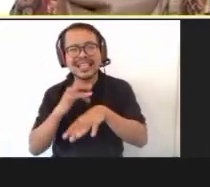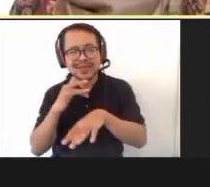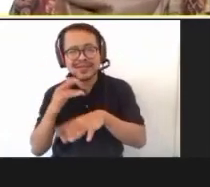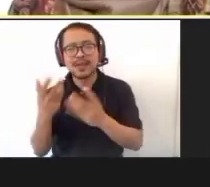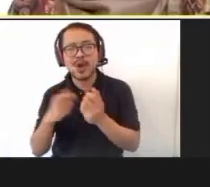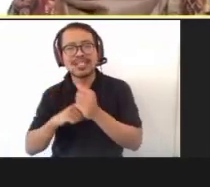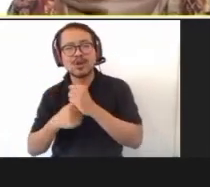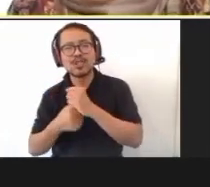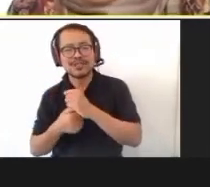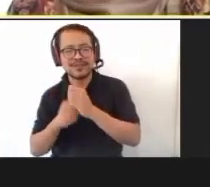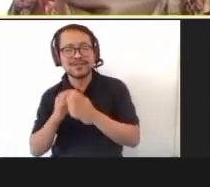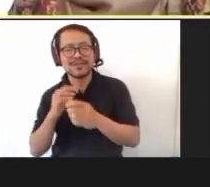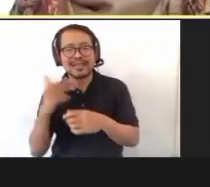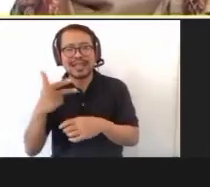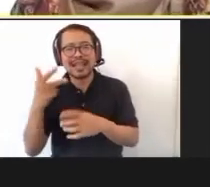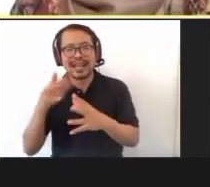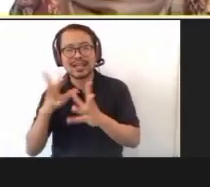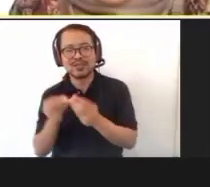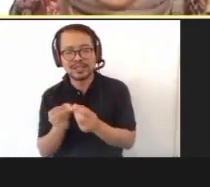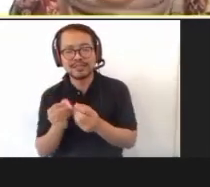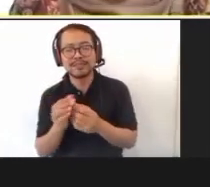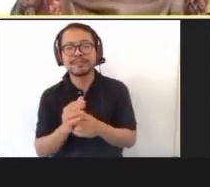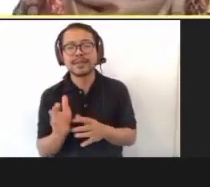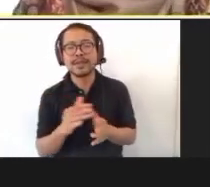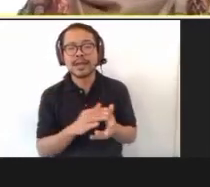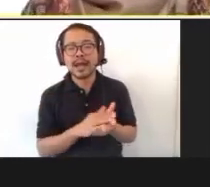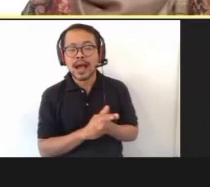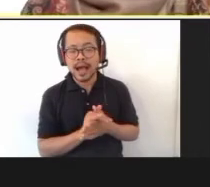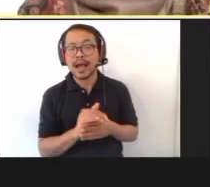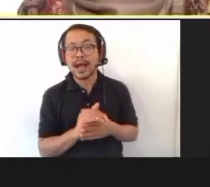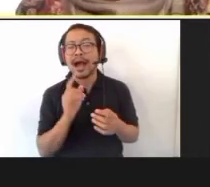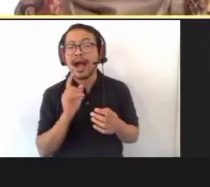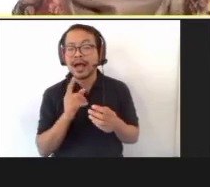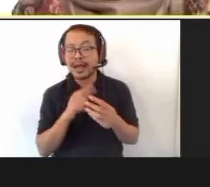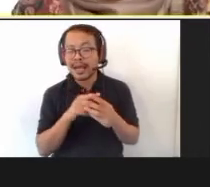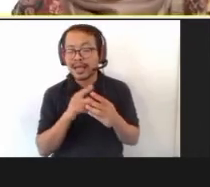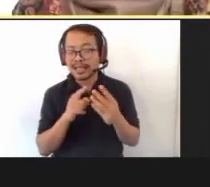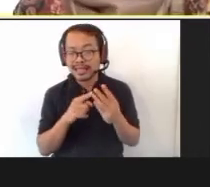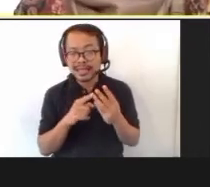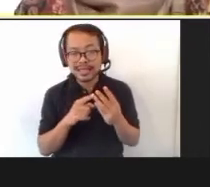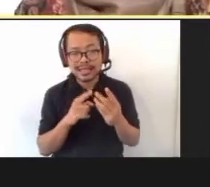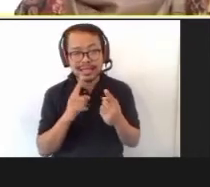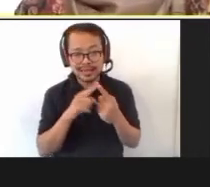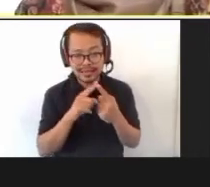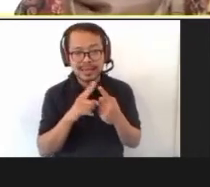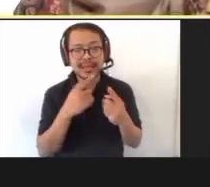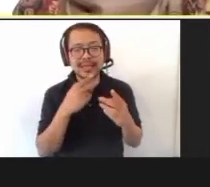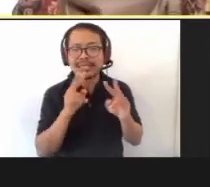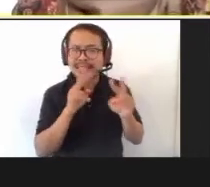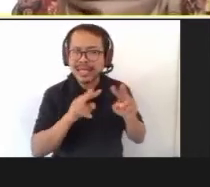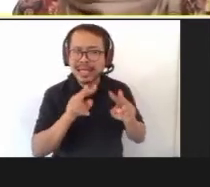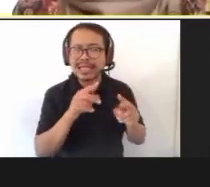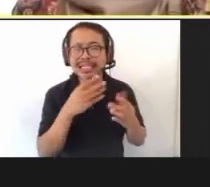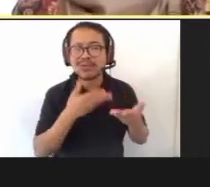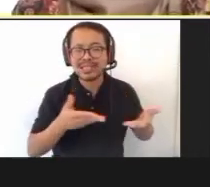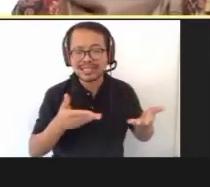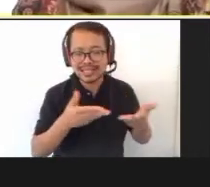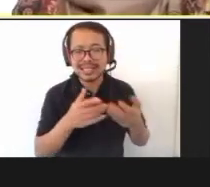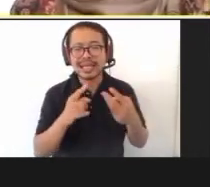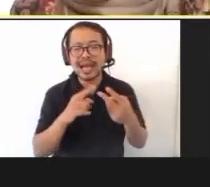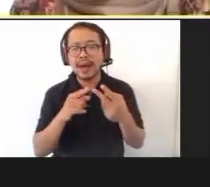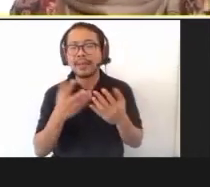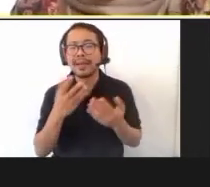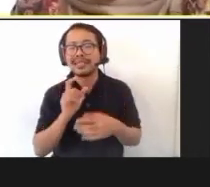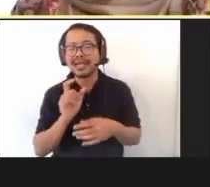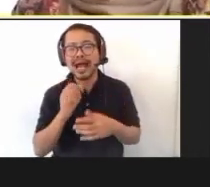begitu. Ada 3 hal. Yang pertama, kita cek situasinya. Yang kedua, bagaimana menekan non-diskriminasi gengsi. Dan yang ketiga,